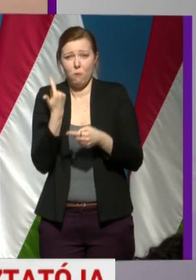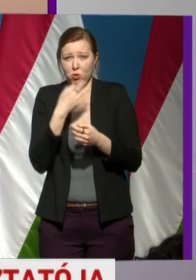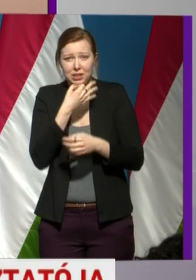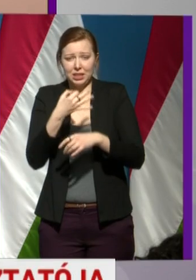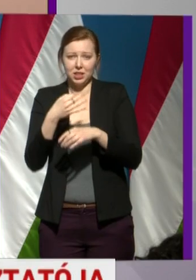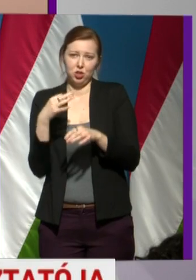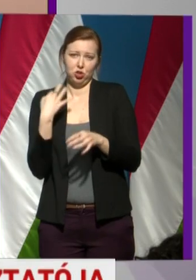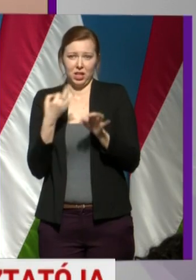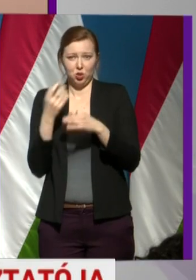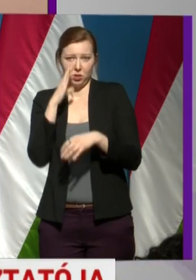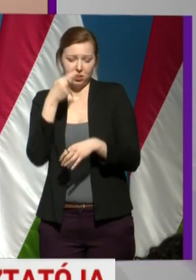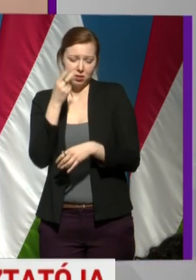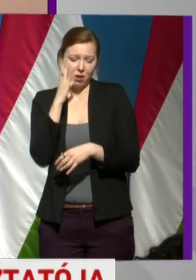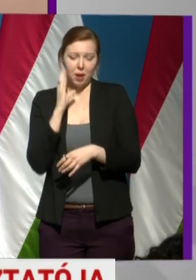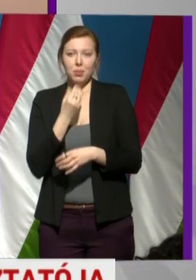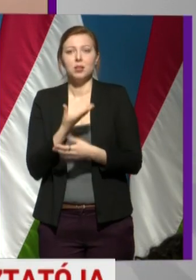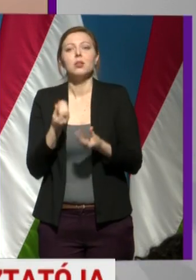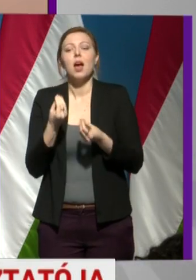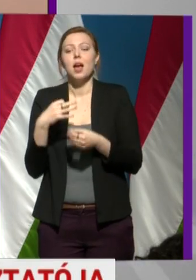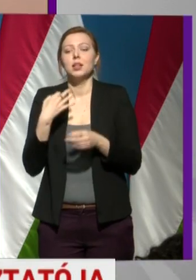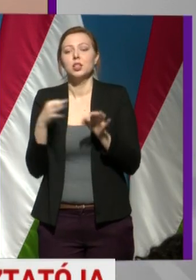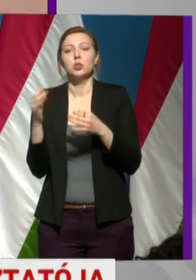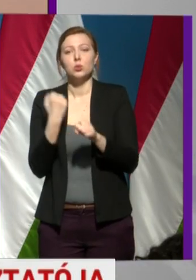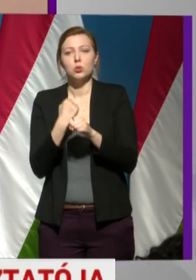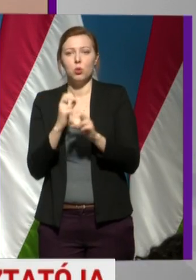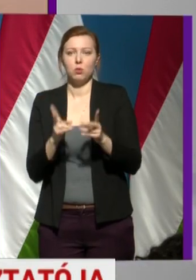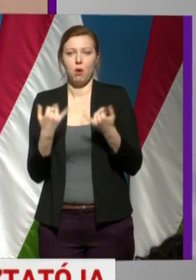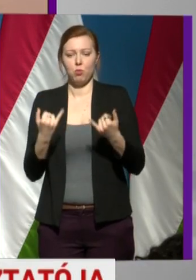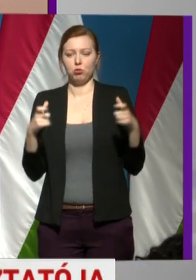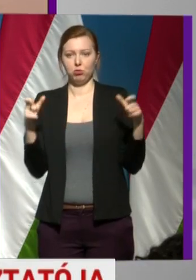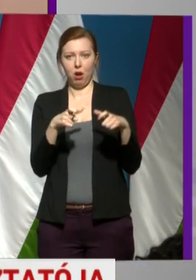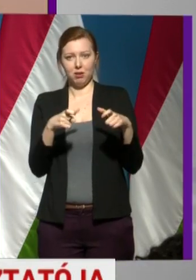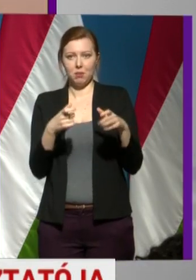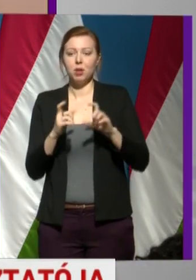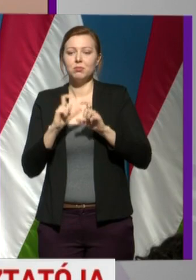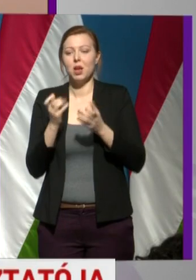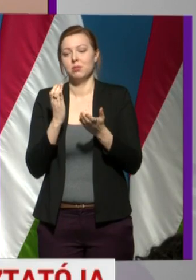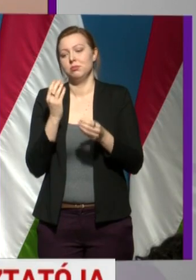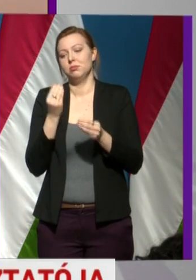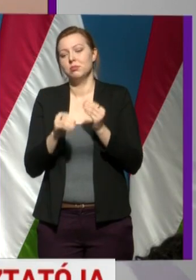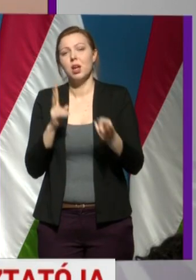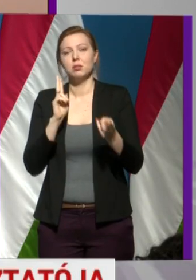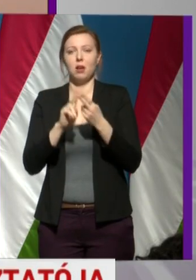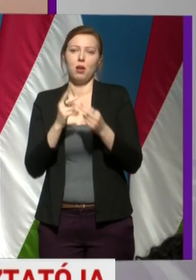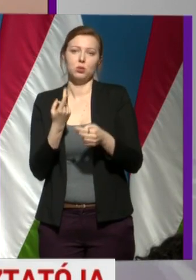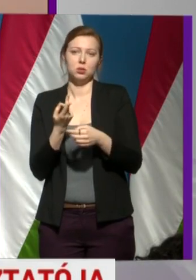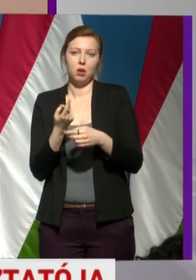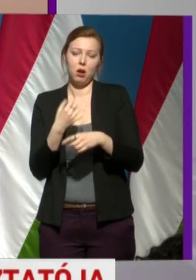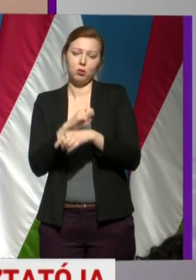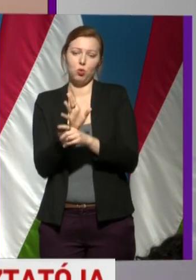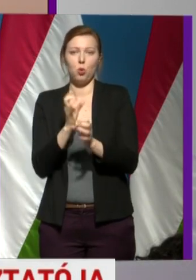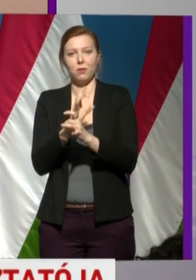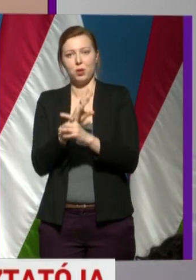erről. Hány egészségügyi dolgozó van karanténban amiatt, mert találkoztak koronavírusos beteggel, miközben azt mondták,